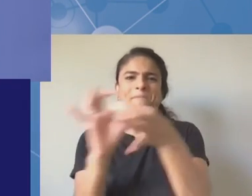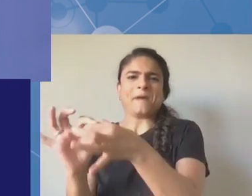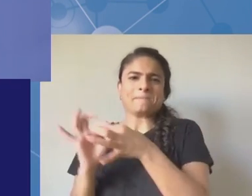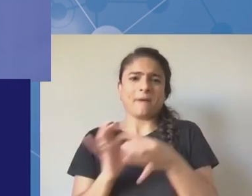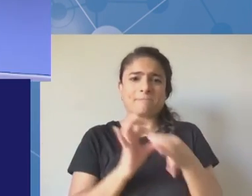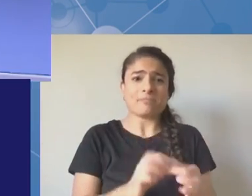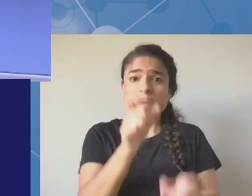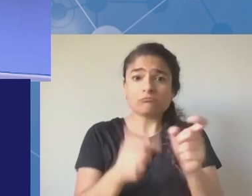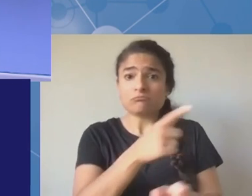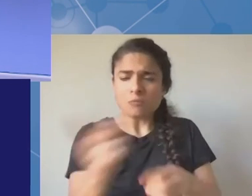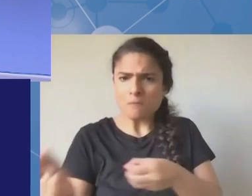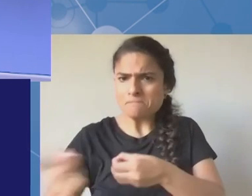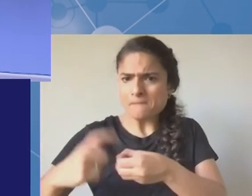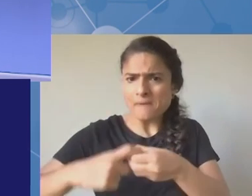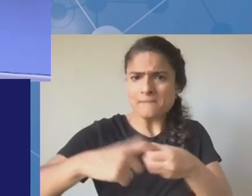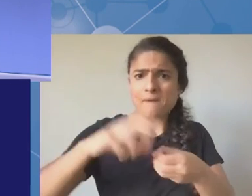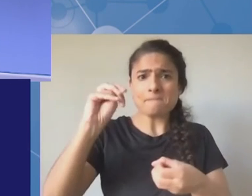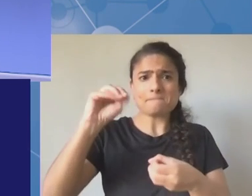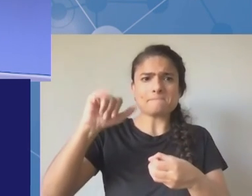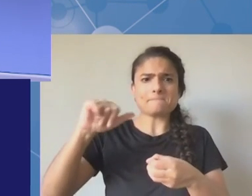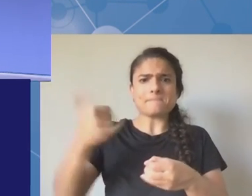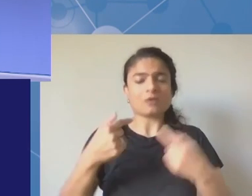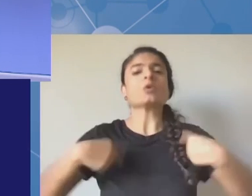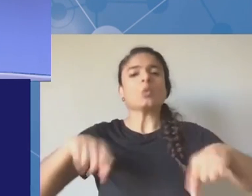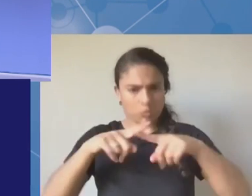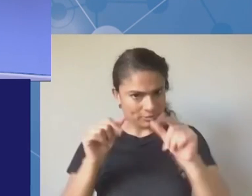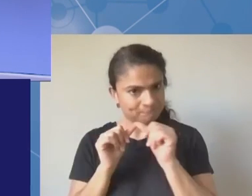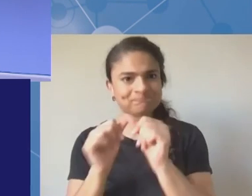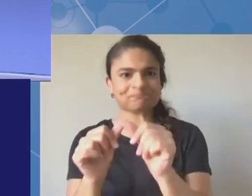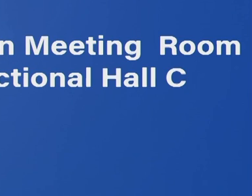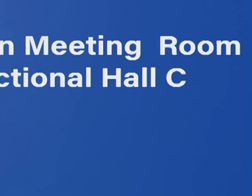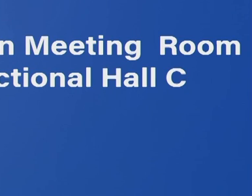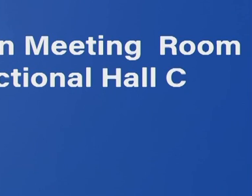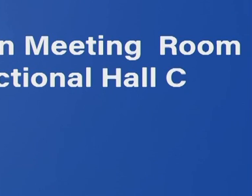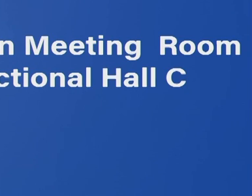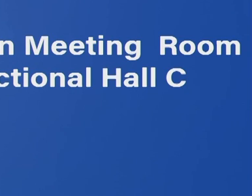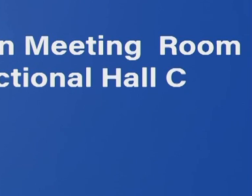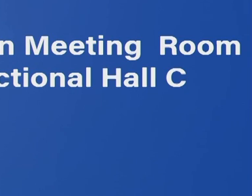будем продолжать наше сотрудничество. Здесь ничего не изменится. Огромное спасибо.